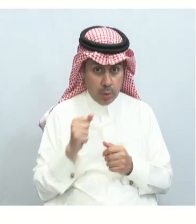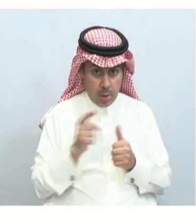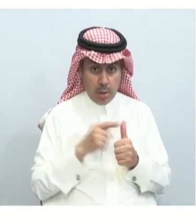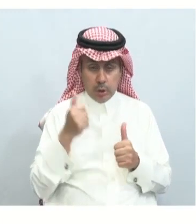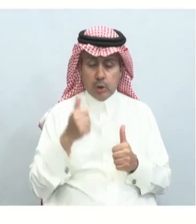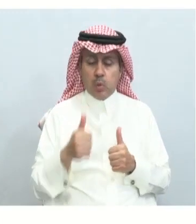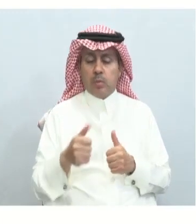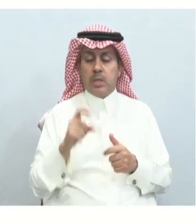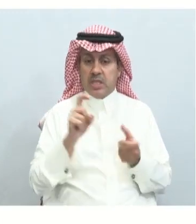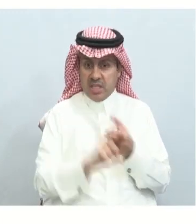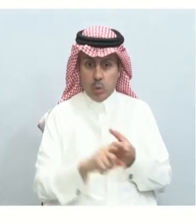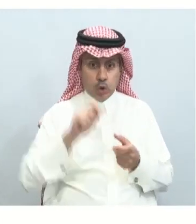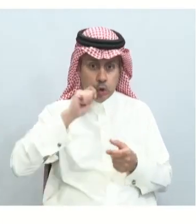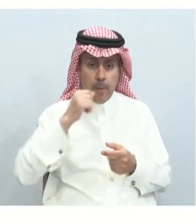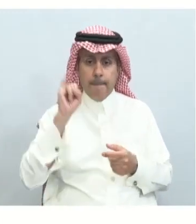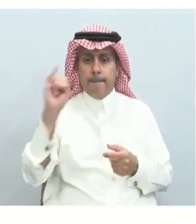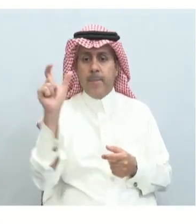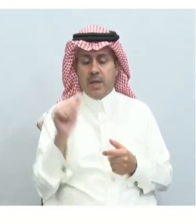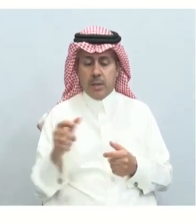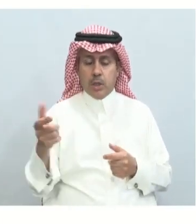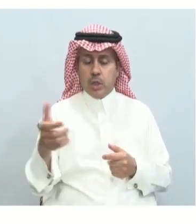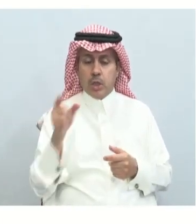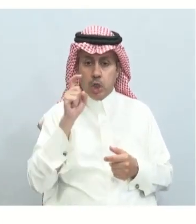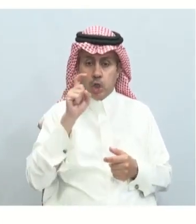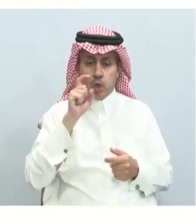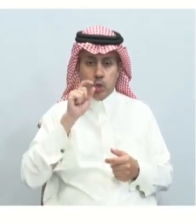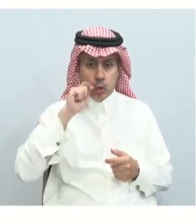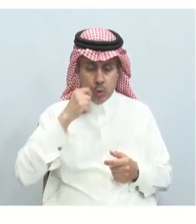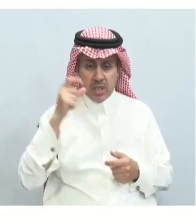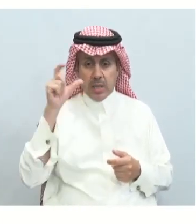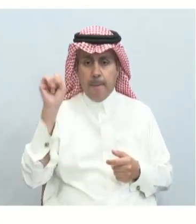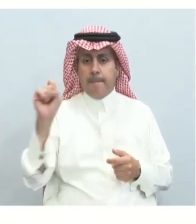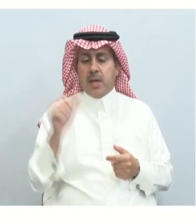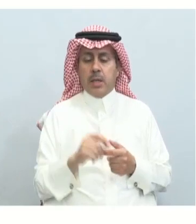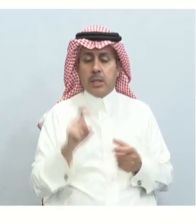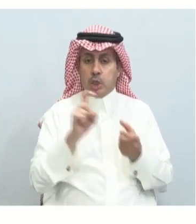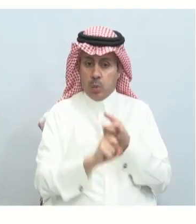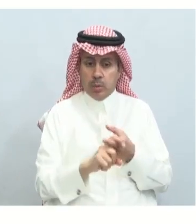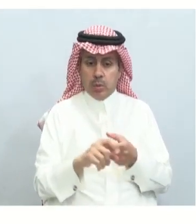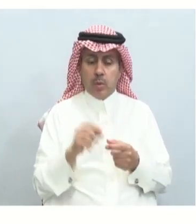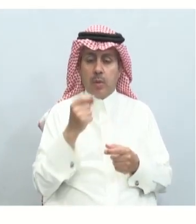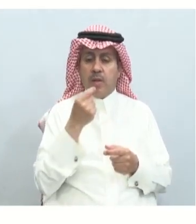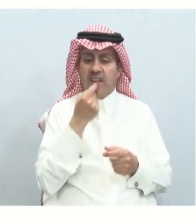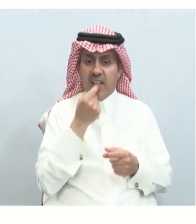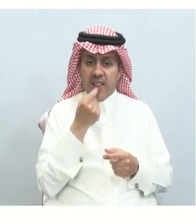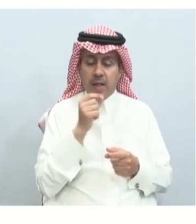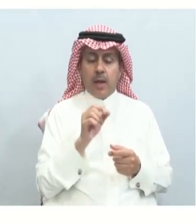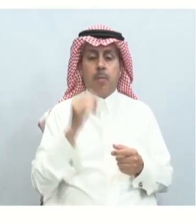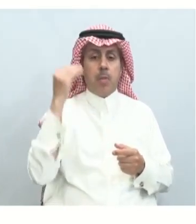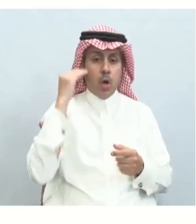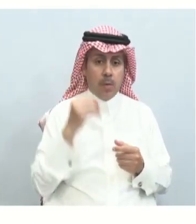نطفه من زوج اذا لا اشكال هذا زوج وبويضه من زوجته لا اشكال ويتم التلقيح